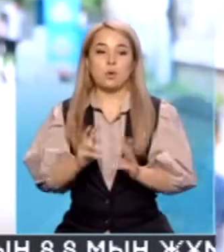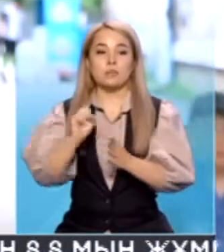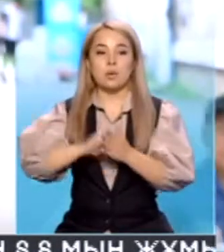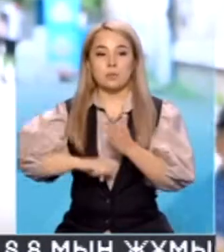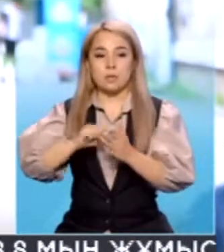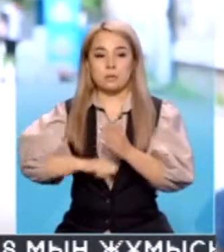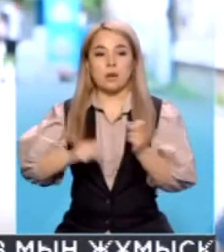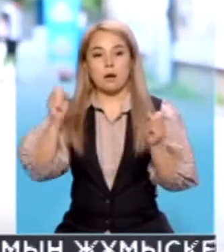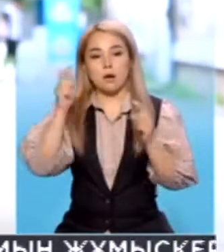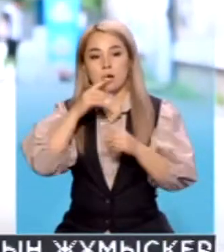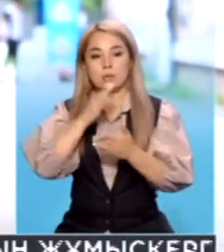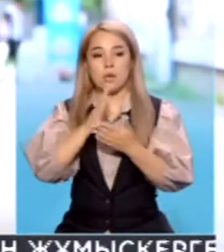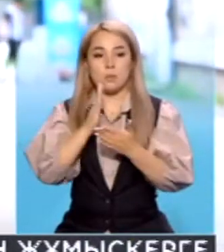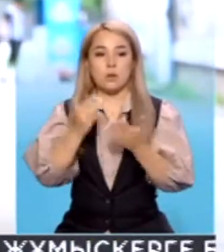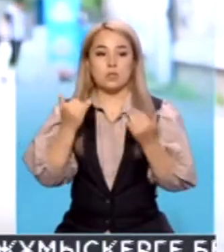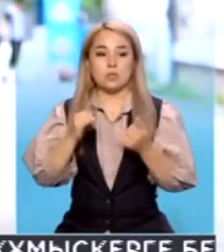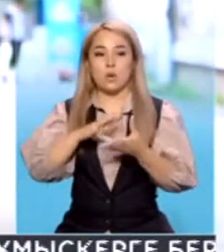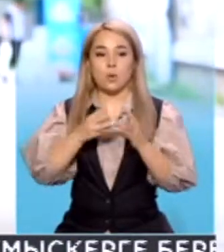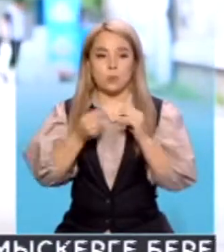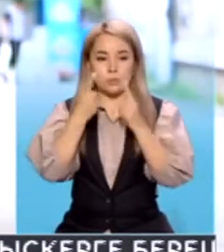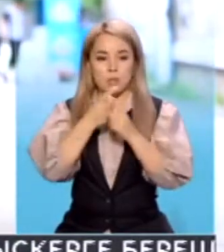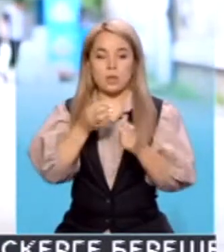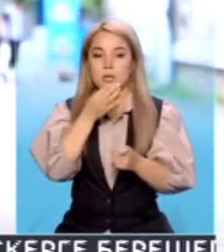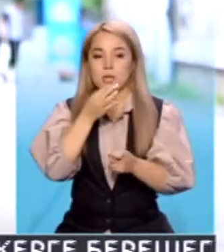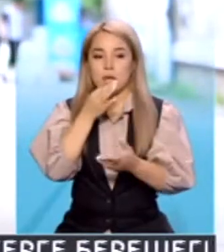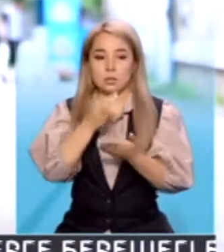әлі анықталуда. Алдын ала болжам жасауға да ерте.